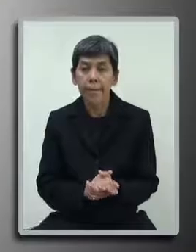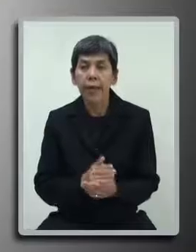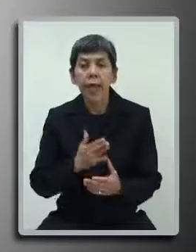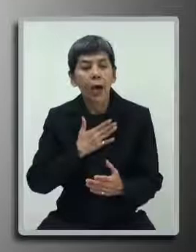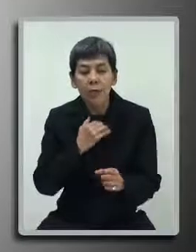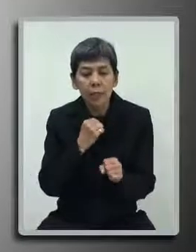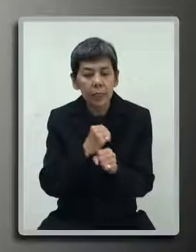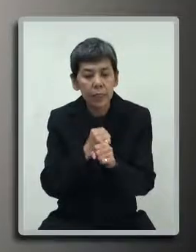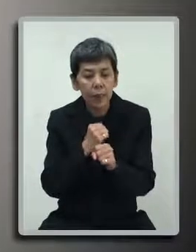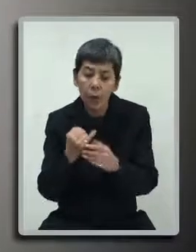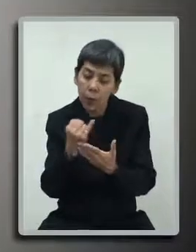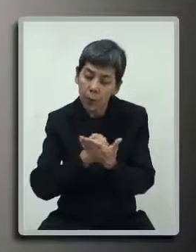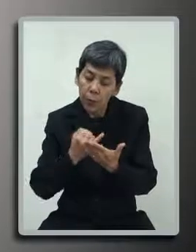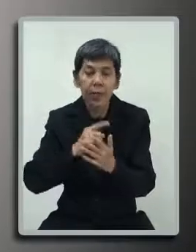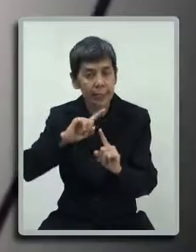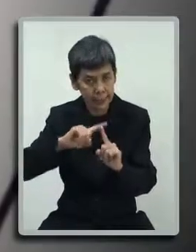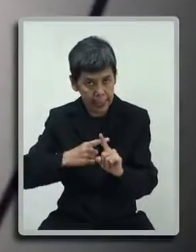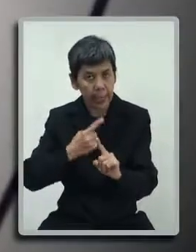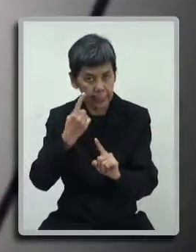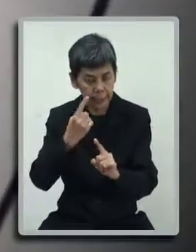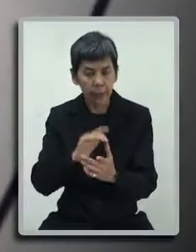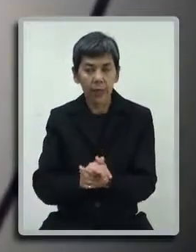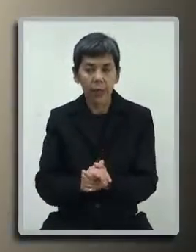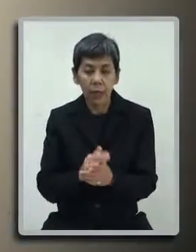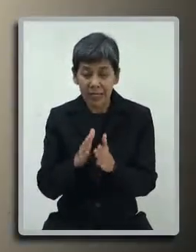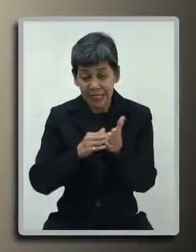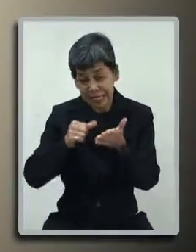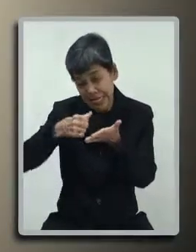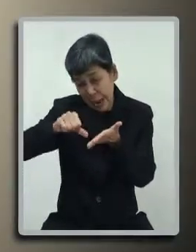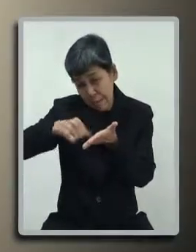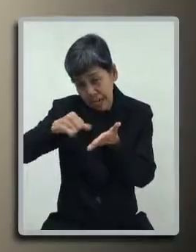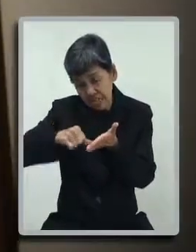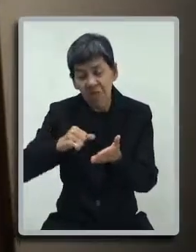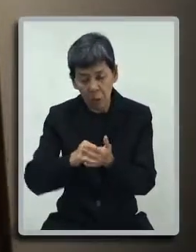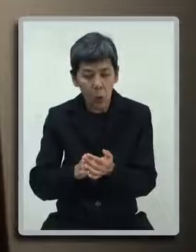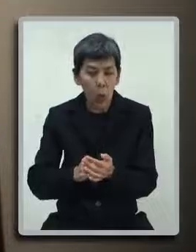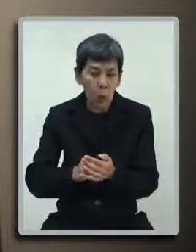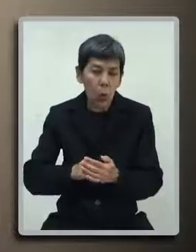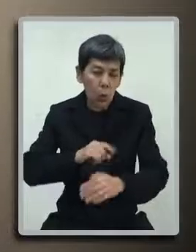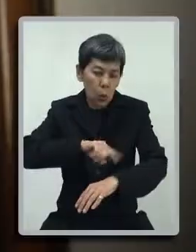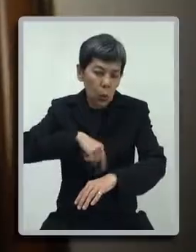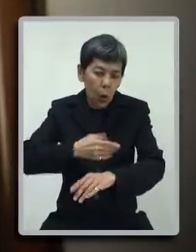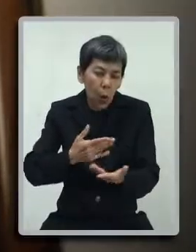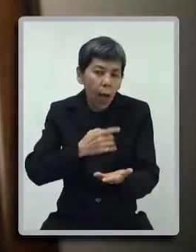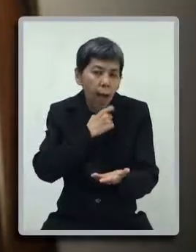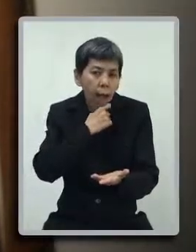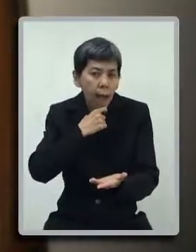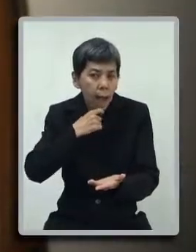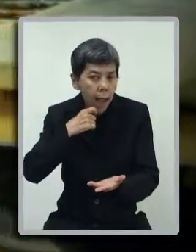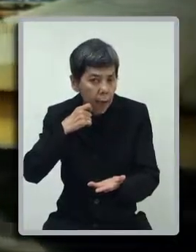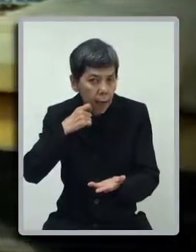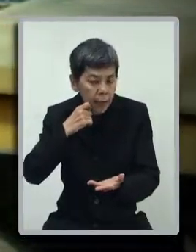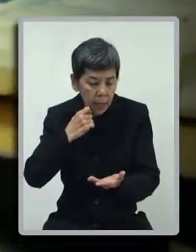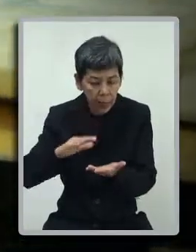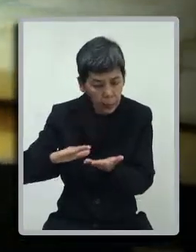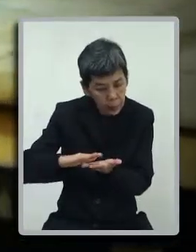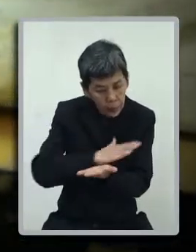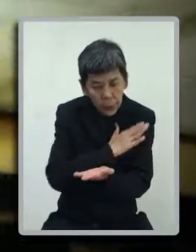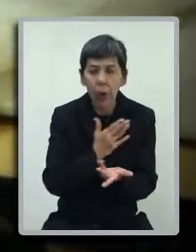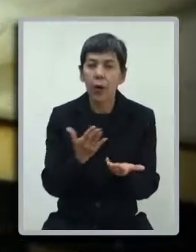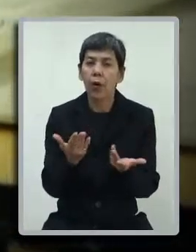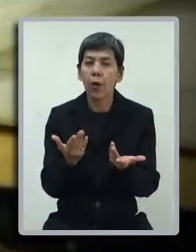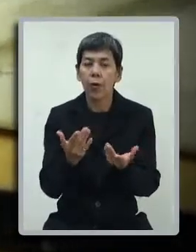การทำรูปเลยก็ประมาณ1เดือนแต่ว่าถ้าเป็นสีน้ำมันนะมันจะต้องมีระยะเวลาที่จะต้องรอแห้งก่อนที่จะเคลือบ